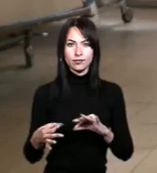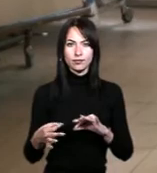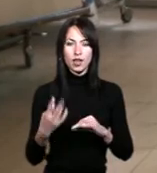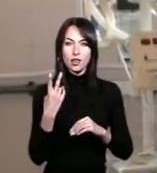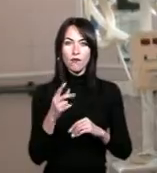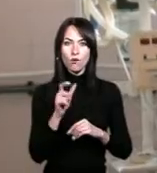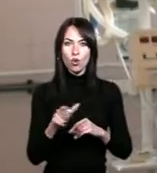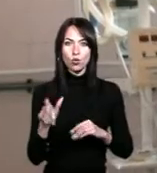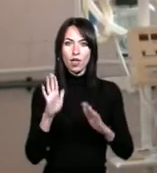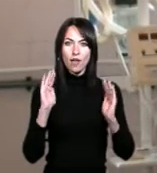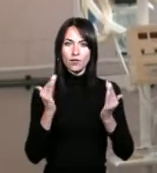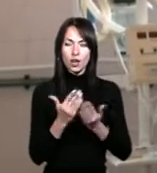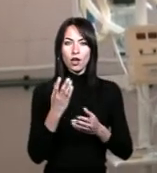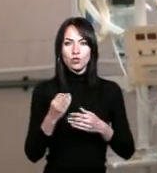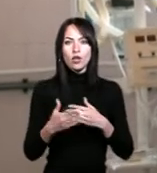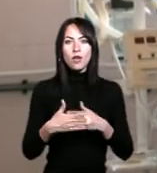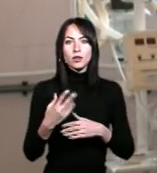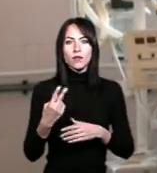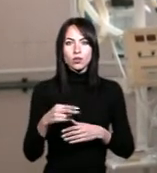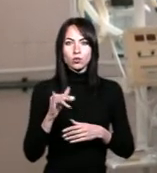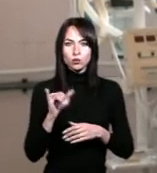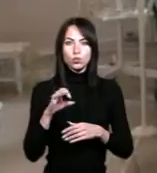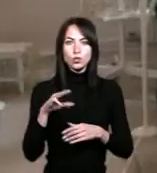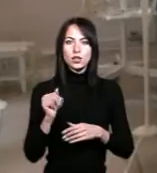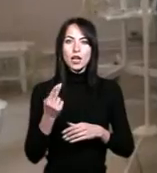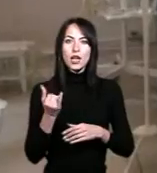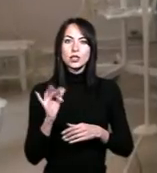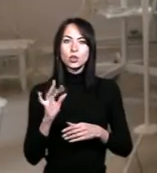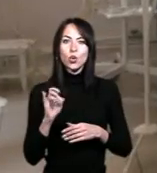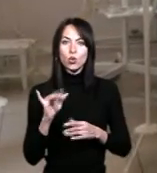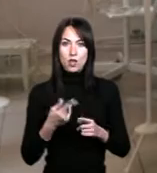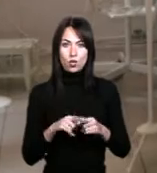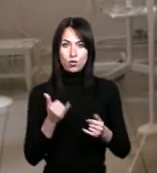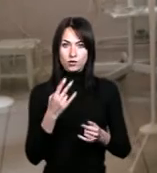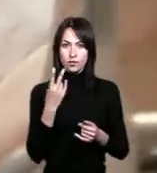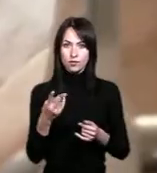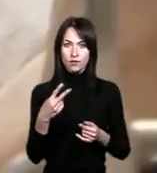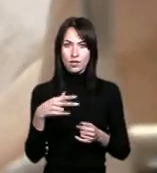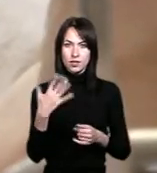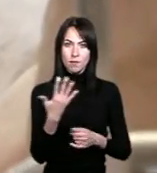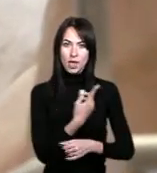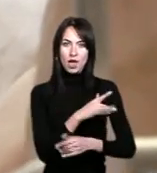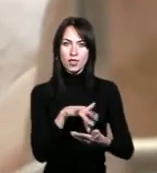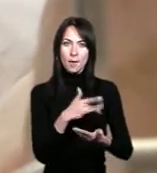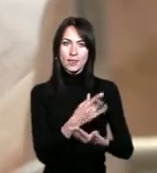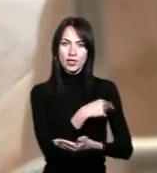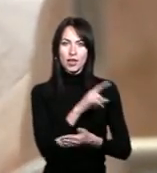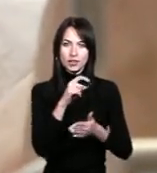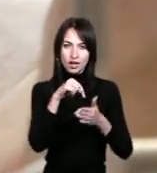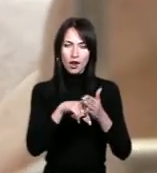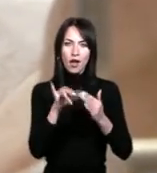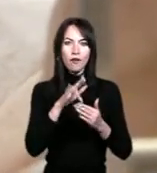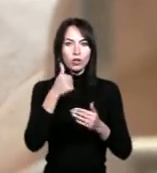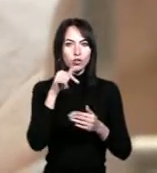Двоє людей у реанімації, ще близько 20 у стаціонарі. Так сьогодні виглядає 25-та міська лікарня зсередини. Від учора тут почали